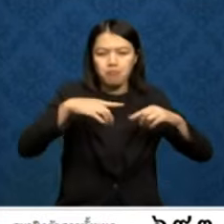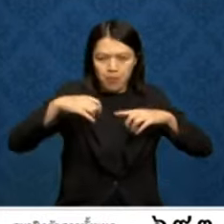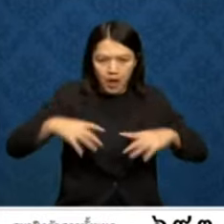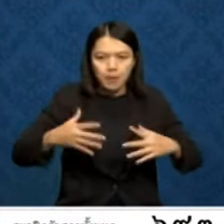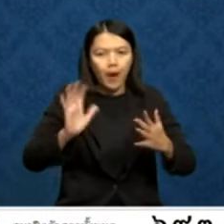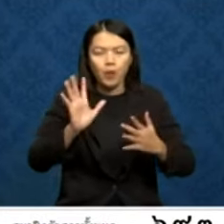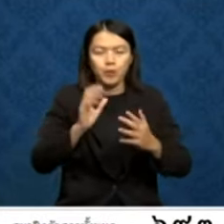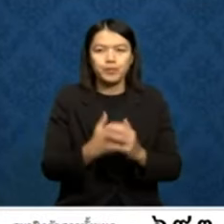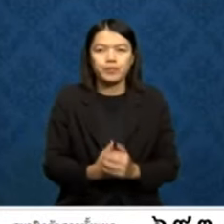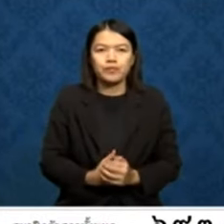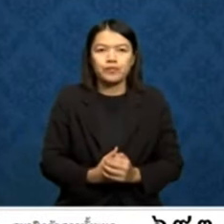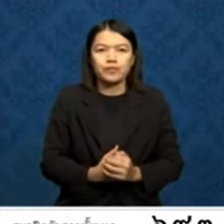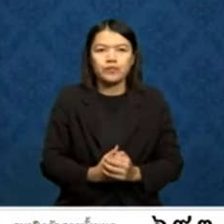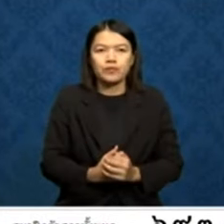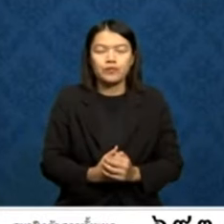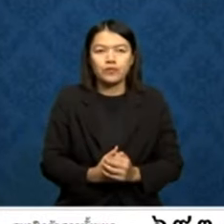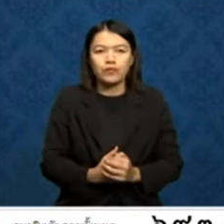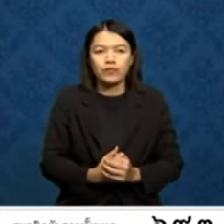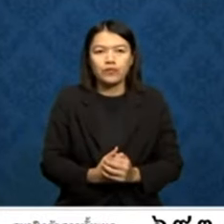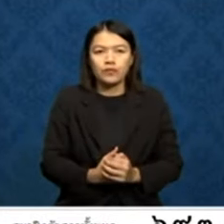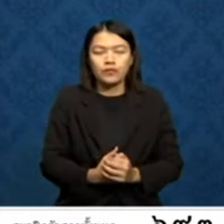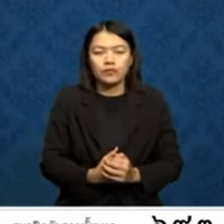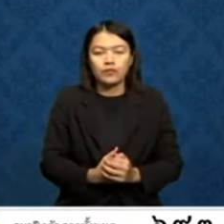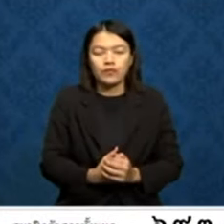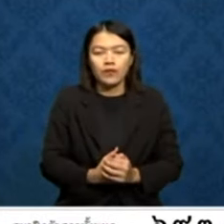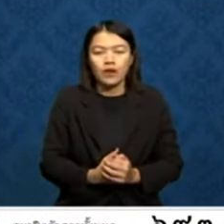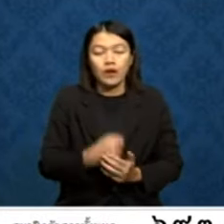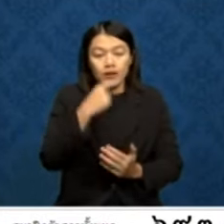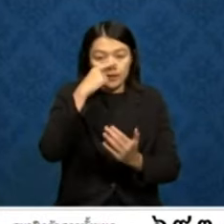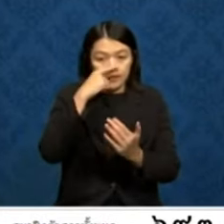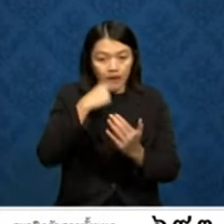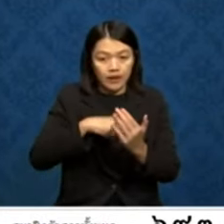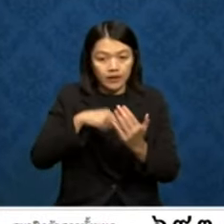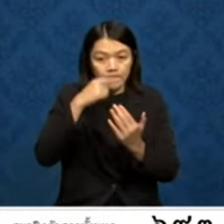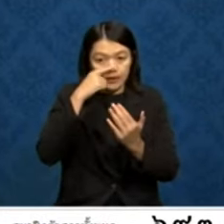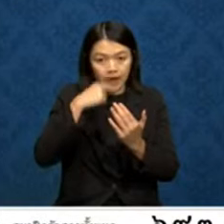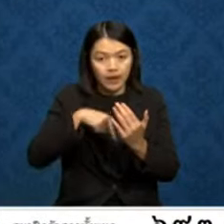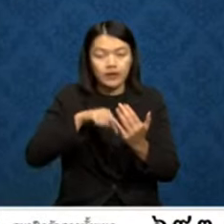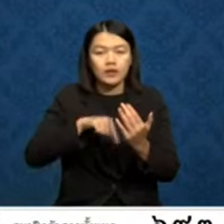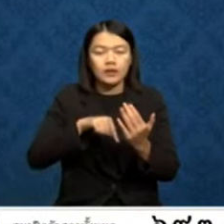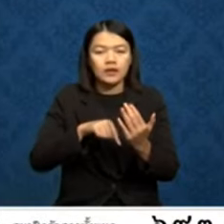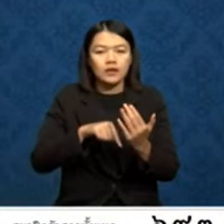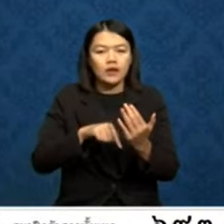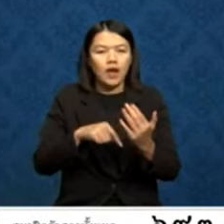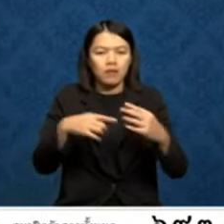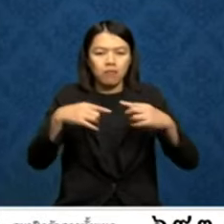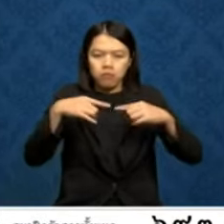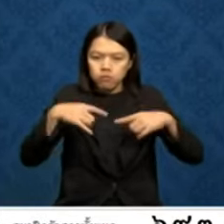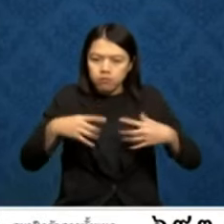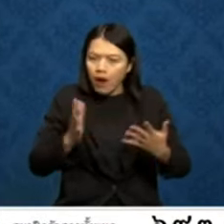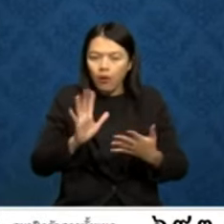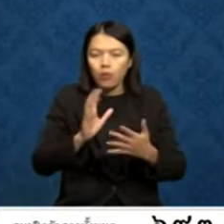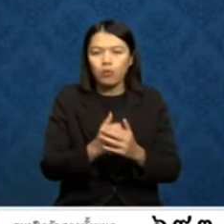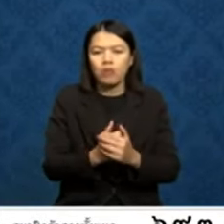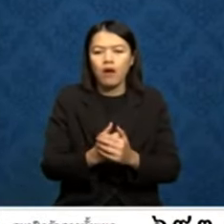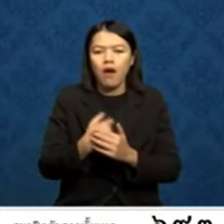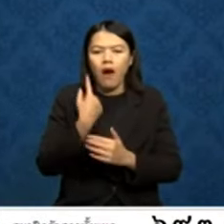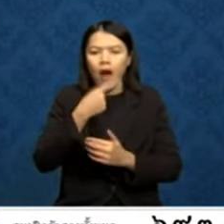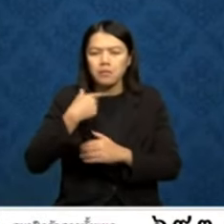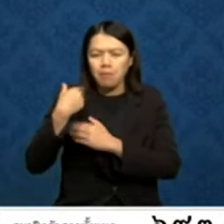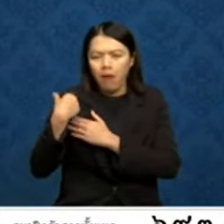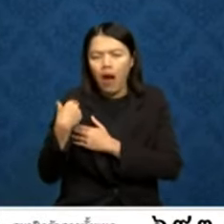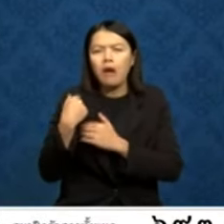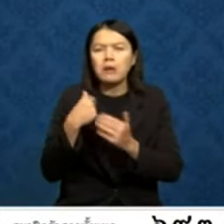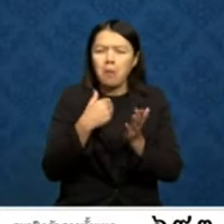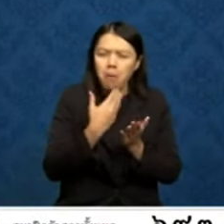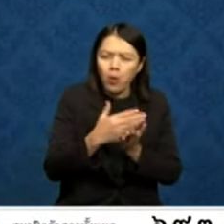ไม่ทำให้เกิดภาวะภัยทางจริยธรรม moral hazard ของผู้มีภาระหนี้สิน